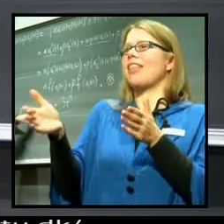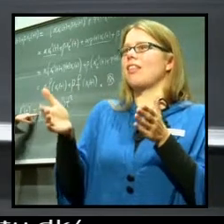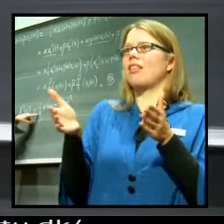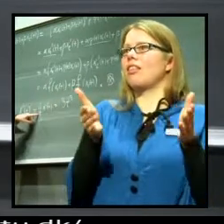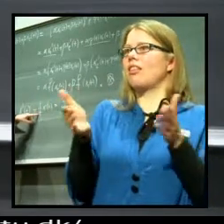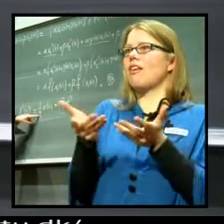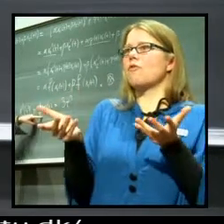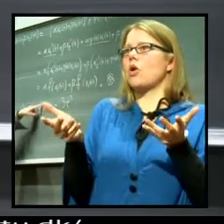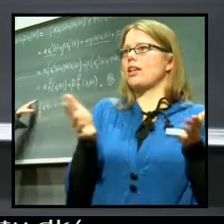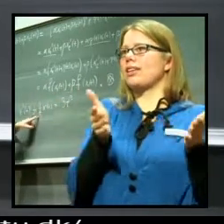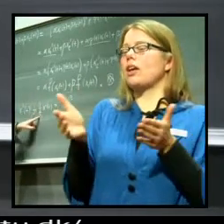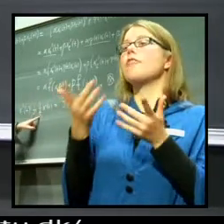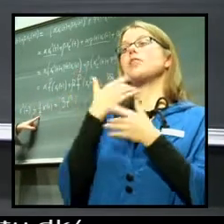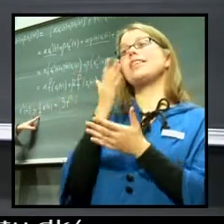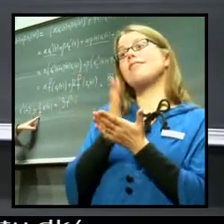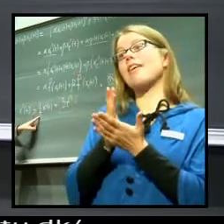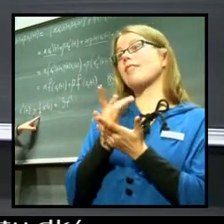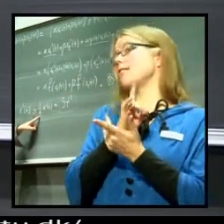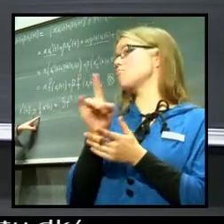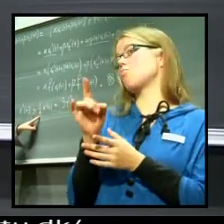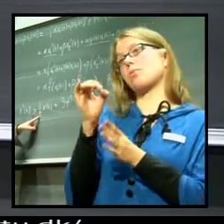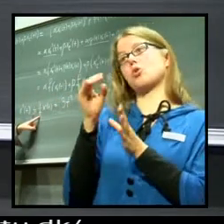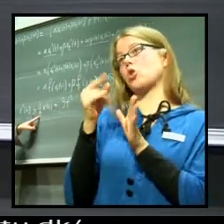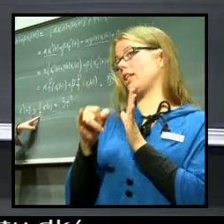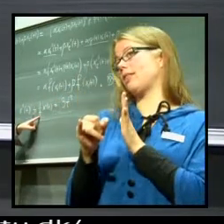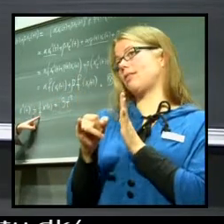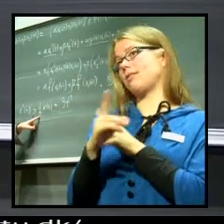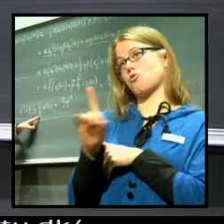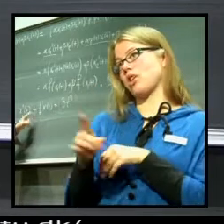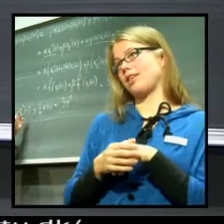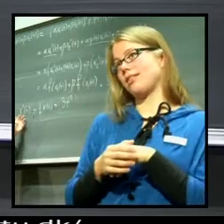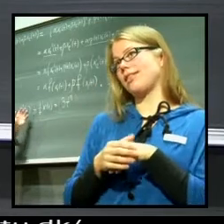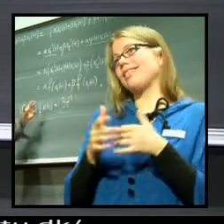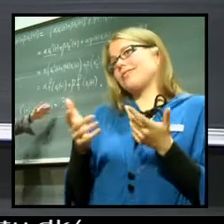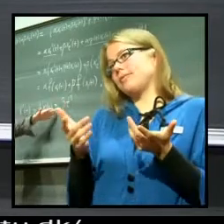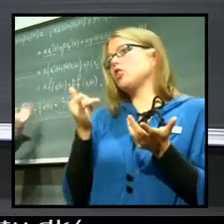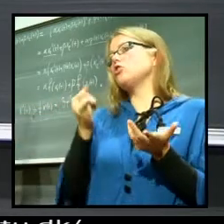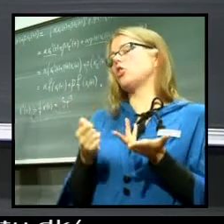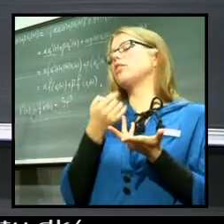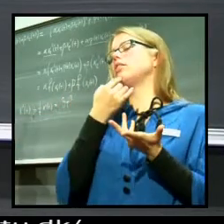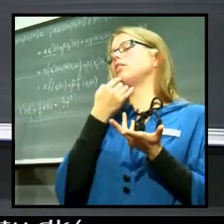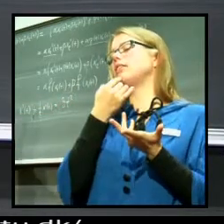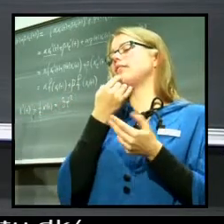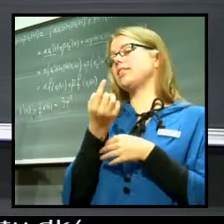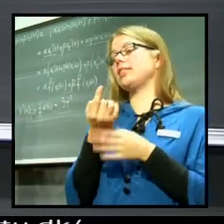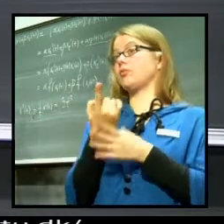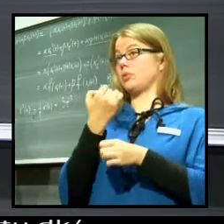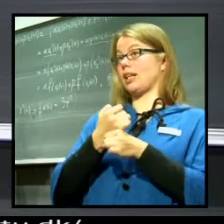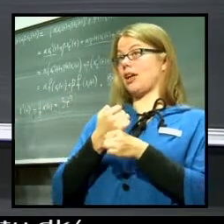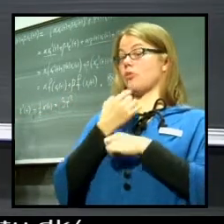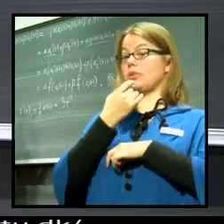her, I må i hvert fald ikke putte 0 ind. Og det vil sige, at når man skal lave det her, så er man nødt til at sige,